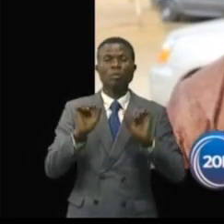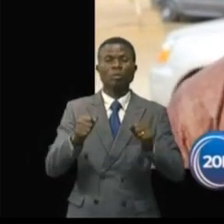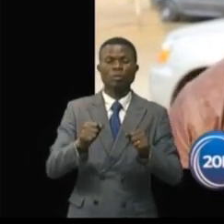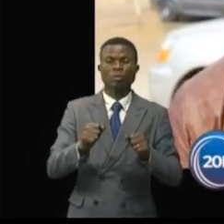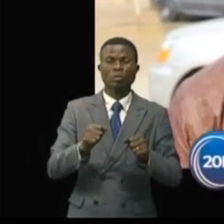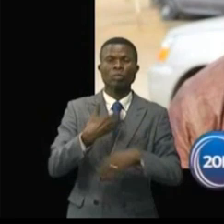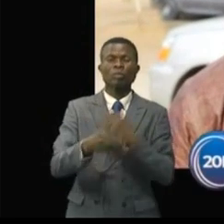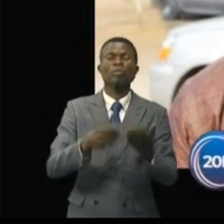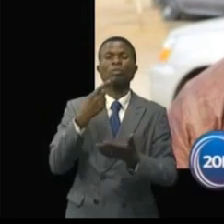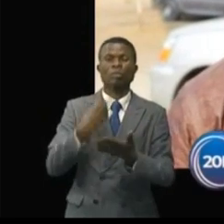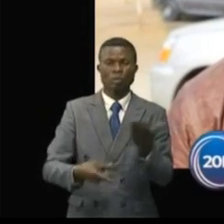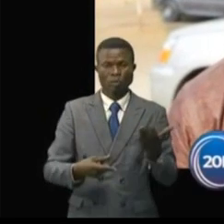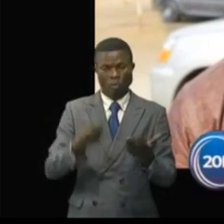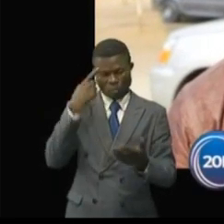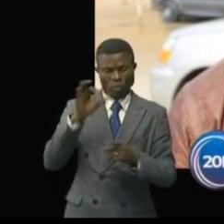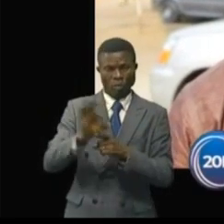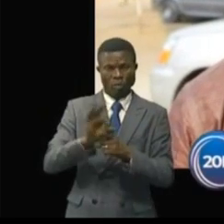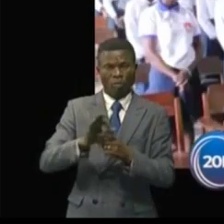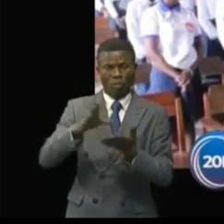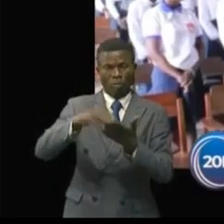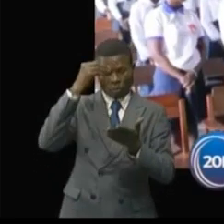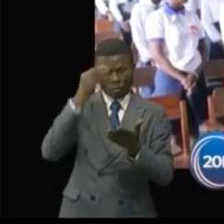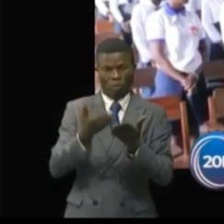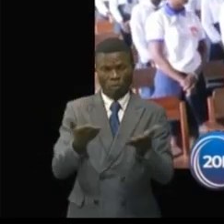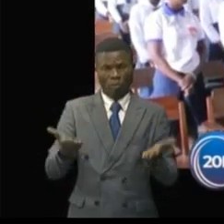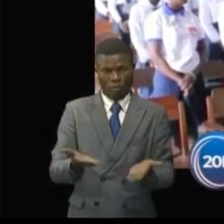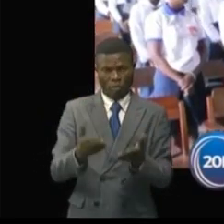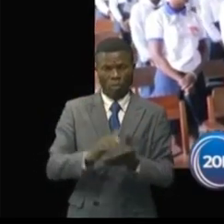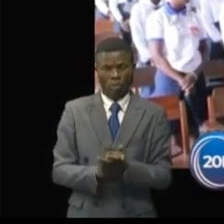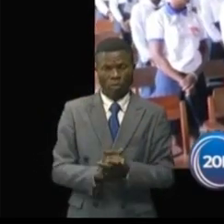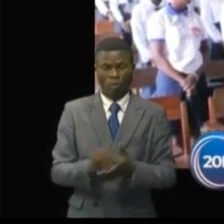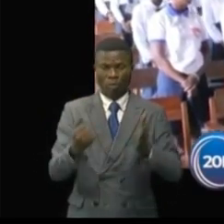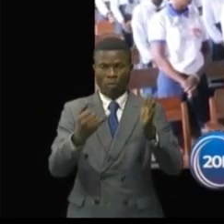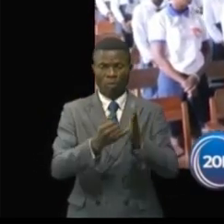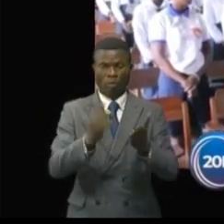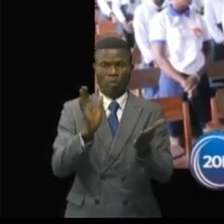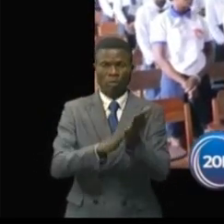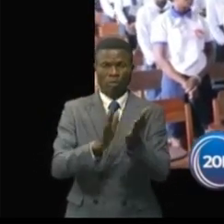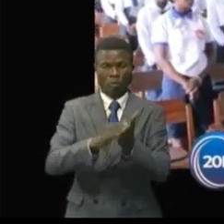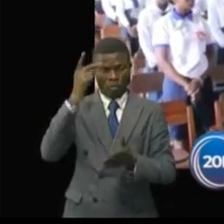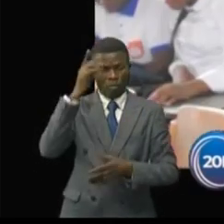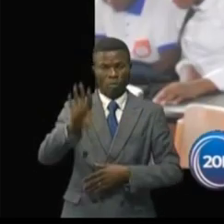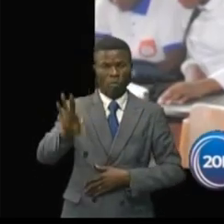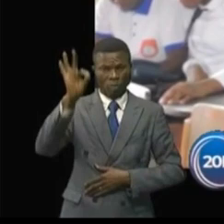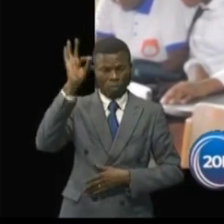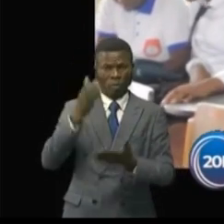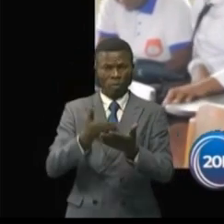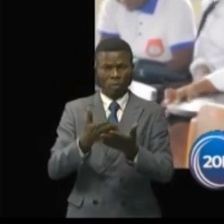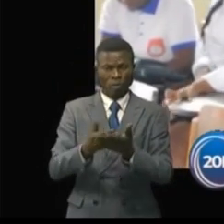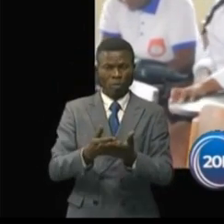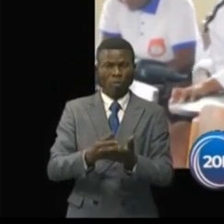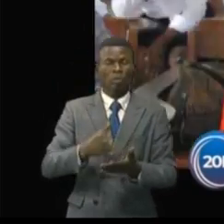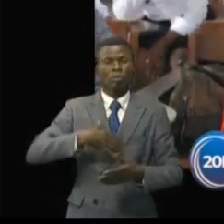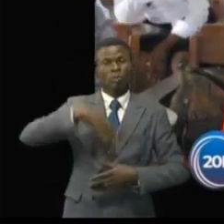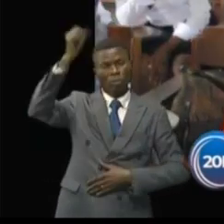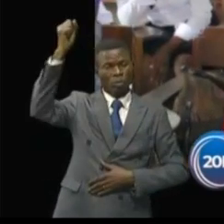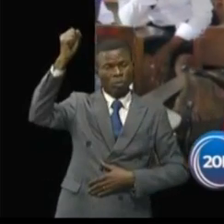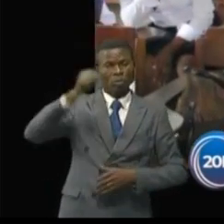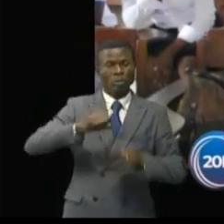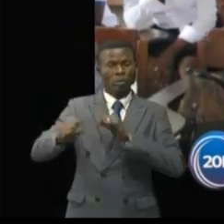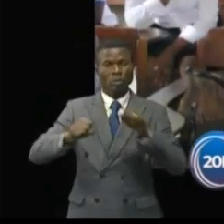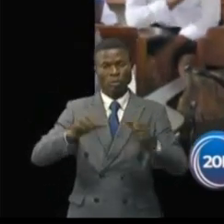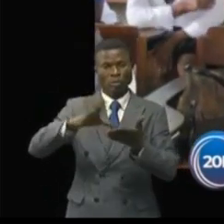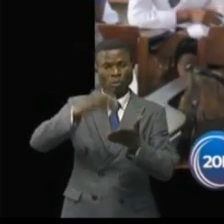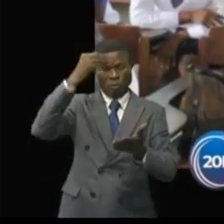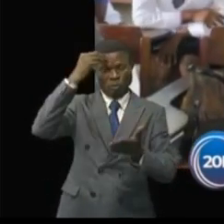contribuer du côté formation de nos enfants. Parmi les 6 écoles de la capitale sélectionnées, le lauréat du concours est un élève